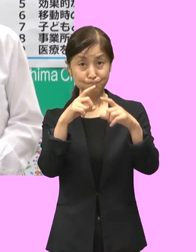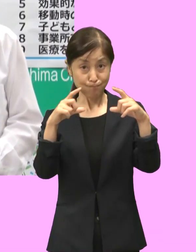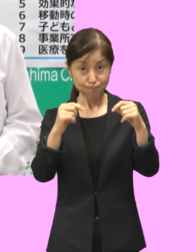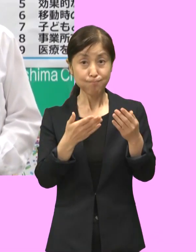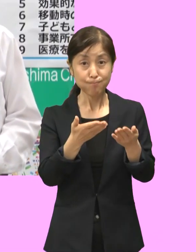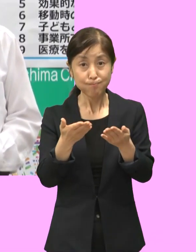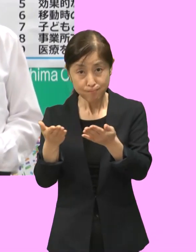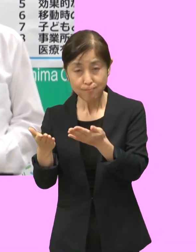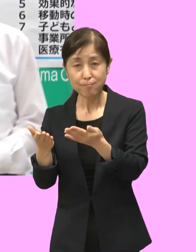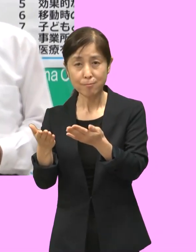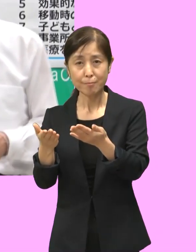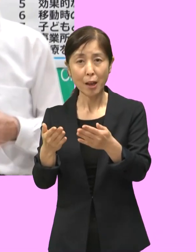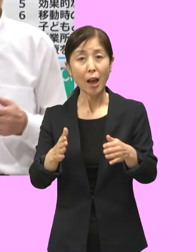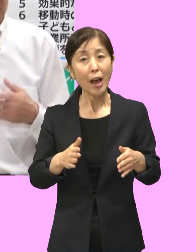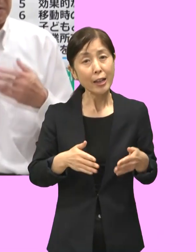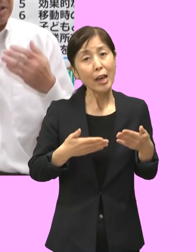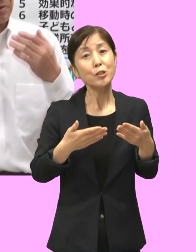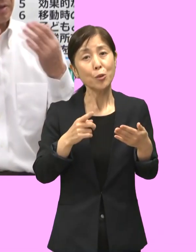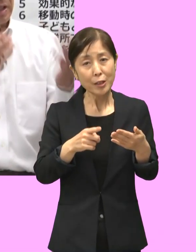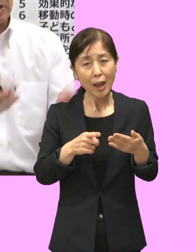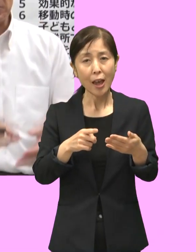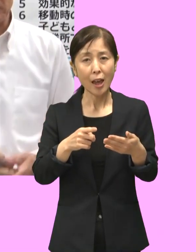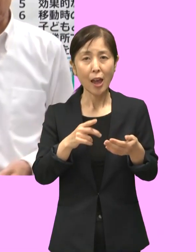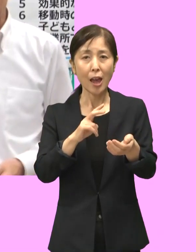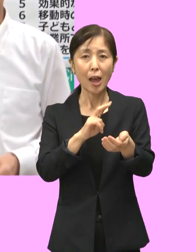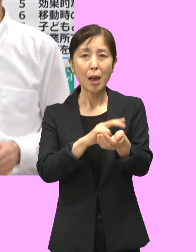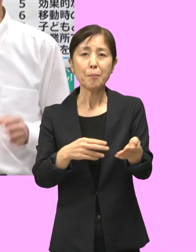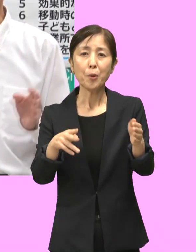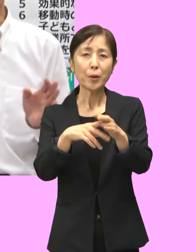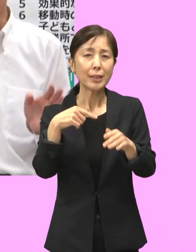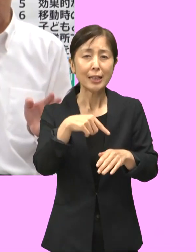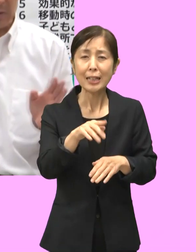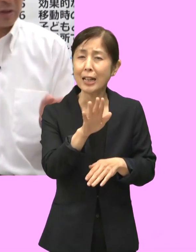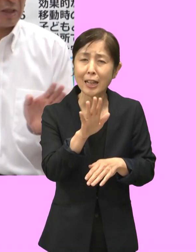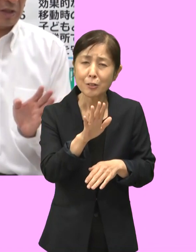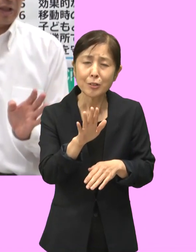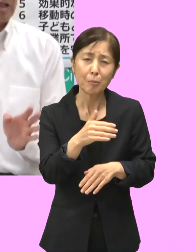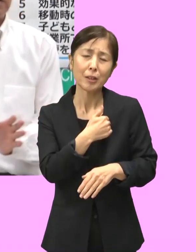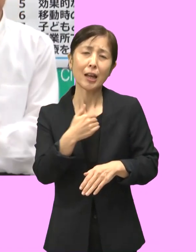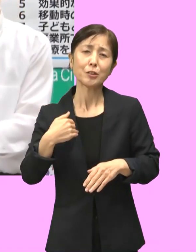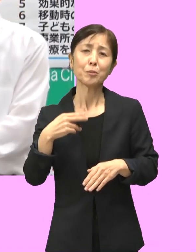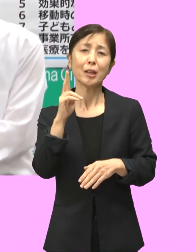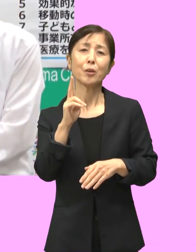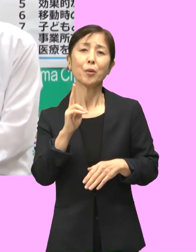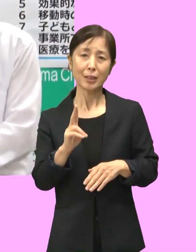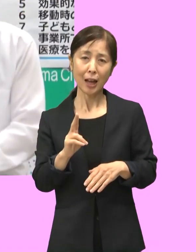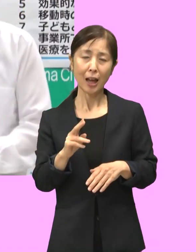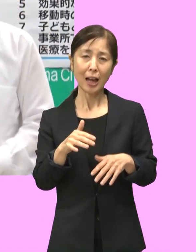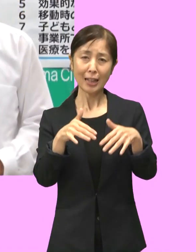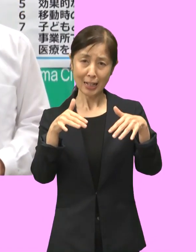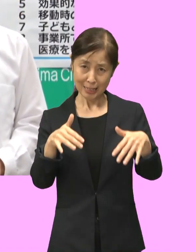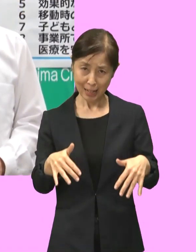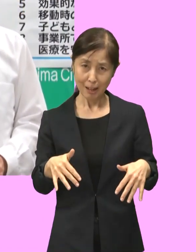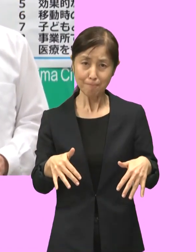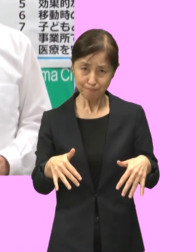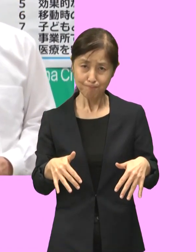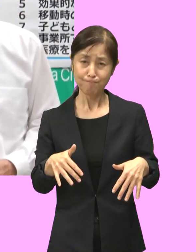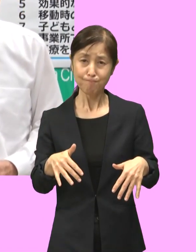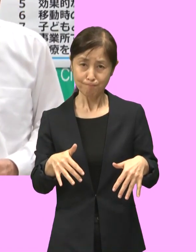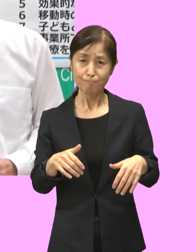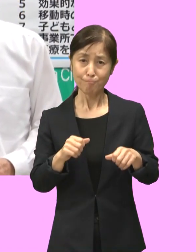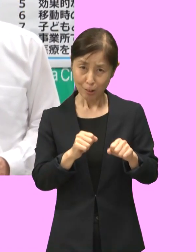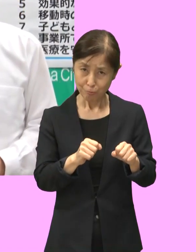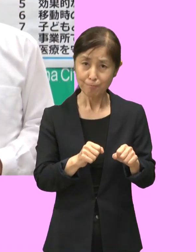検査キットの配布によってですね、軽症で医療機関にかかる方が医療機関に行かなくて済むような体制づくりを